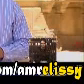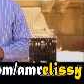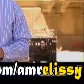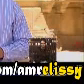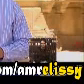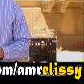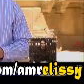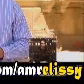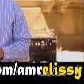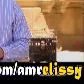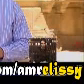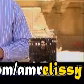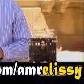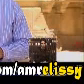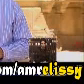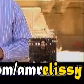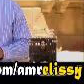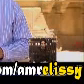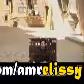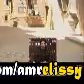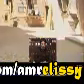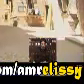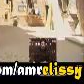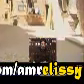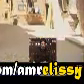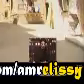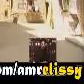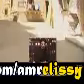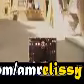نشوف هذه المأساة.